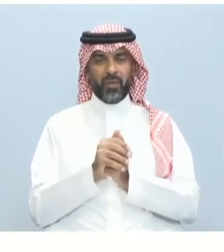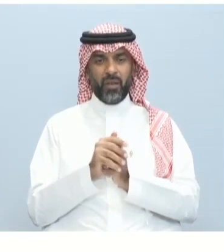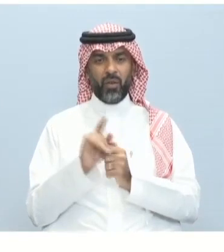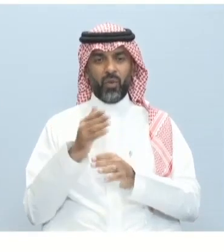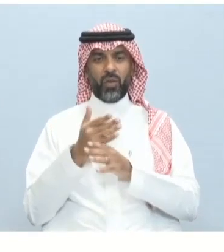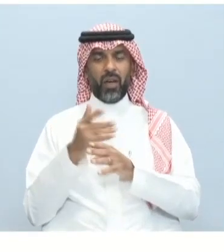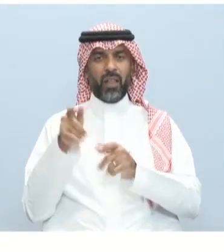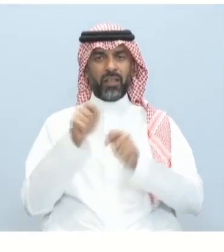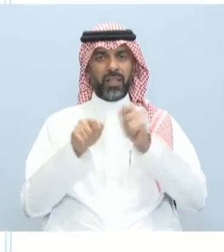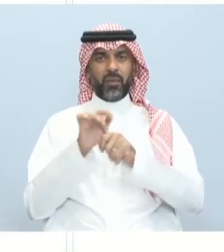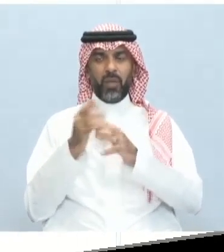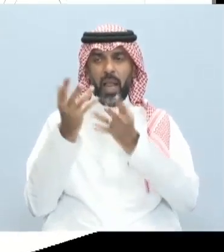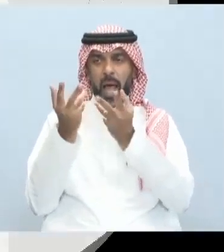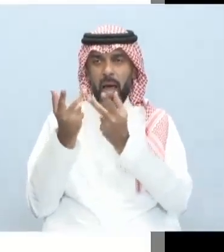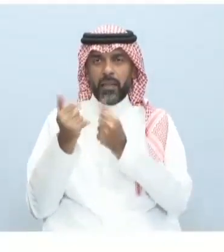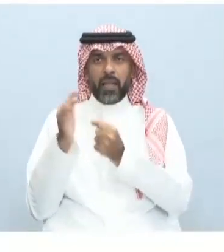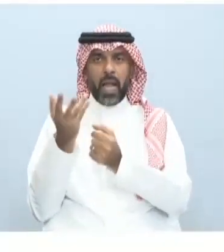صور السيارات والطائرات.